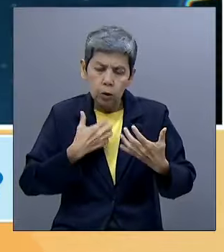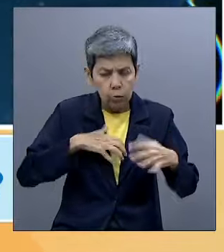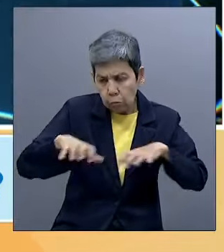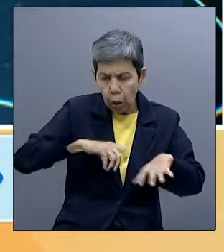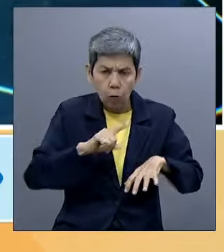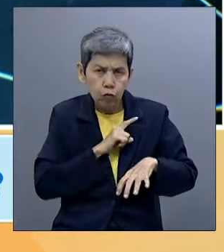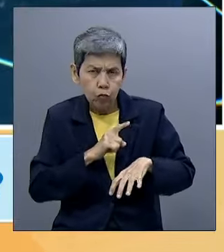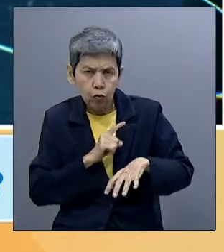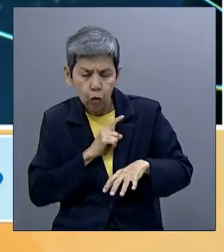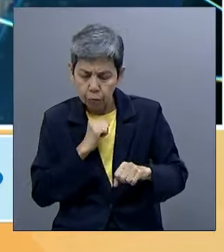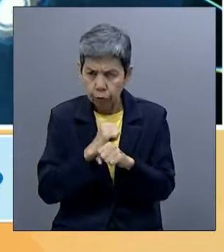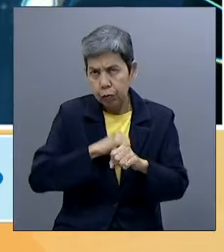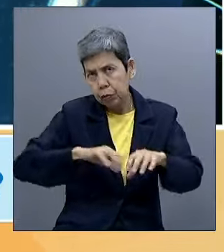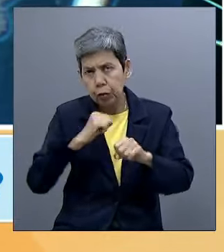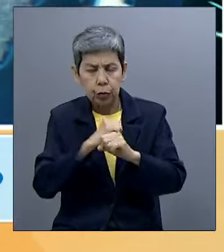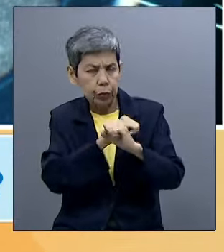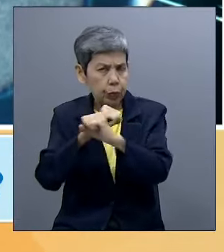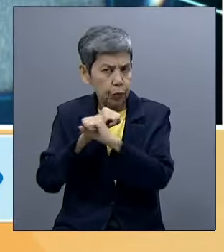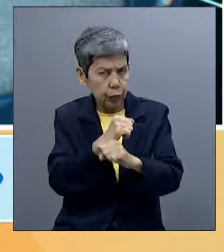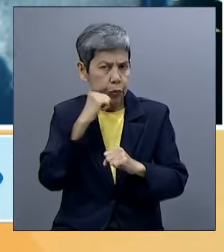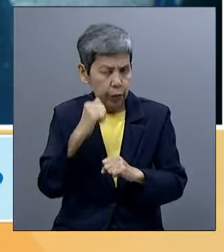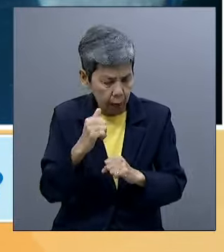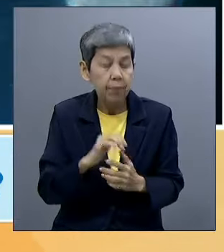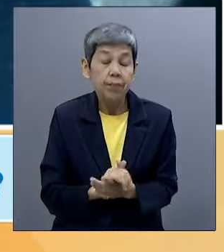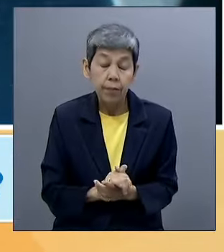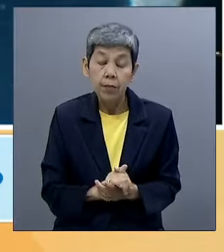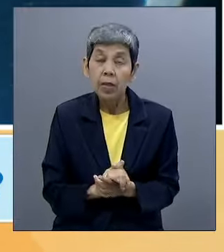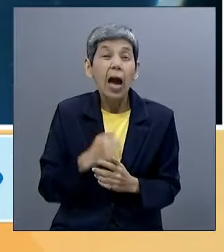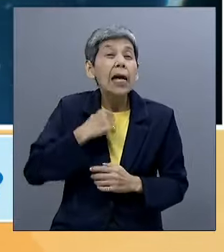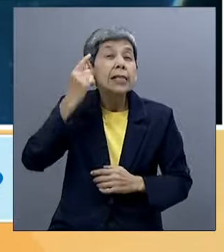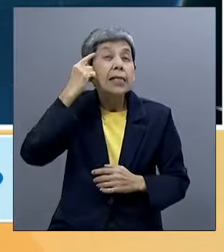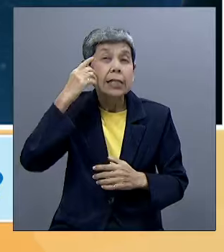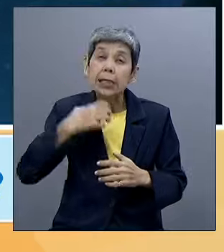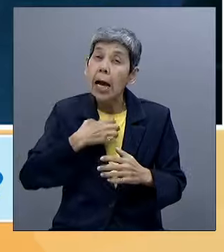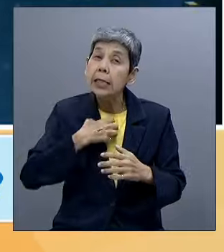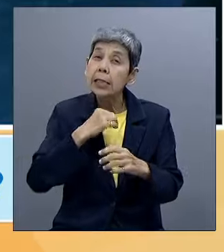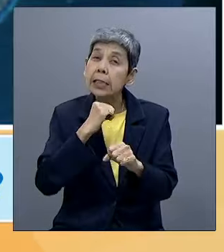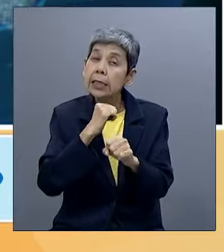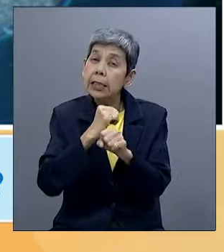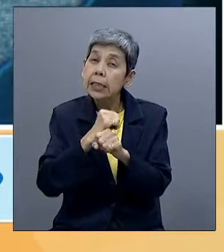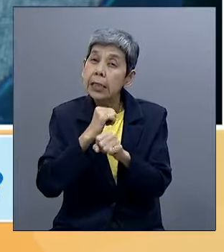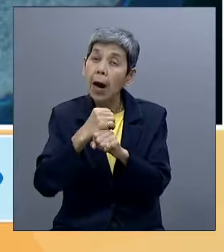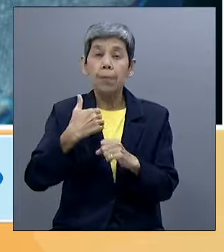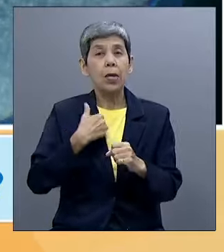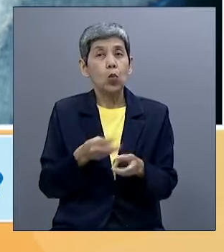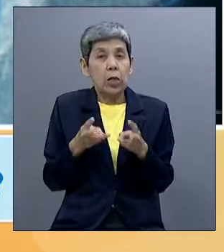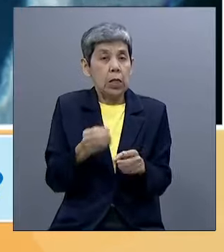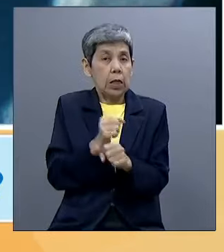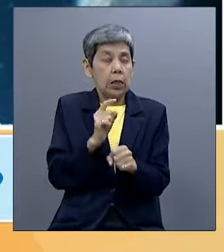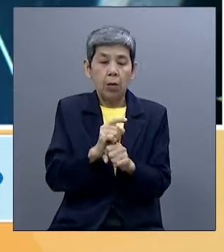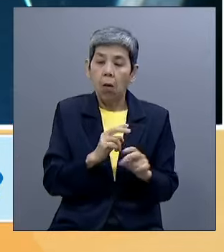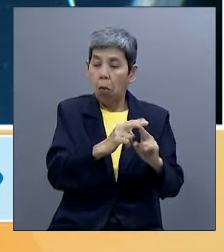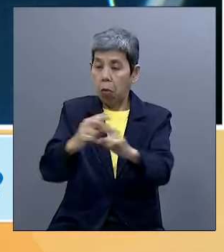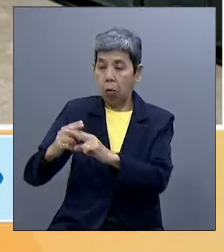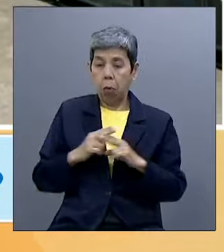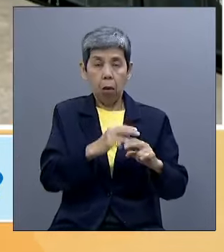แล้วก็ทำให้มันแบบปลอดภัยอะไรต่างๆแบบนี้นะครับซึ่งแนวคิดที่ว่าจะปล่อยไปให้แต่ละหน่วยงานเนี่ย 8,000 กว่าหน่วยงานต่างคนต่างทำเนี่ยนะ